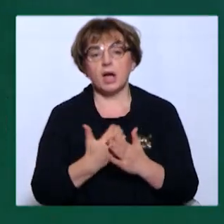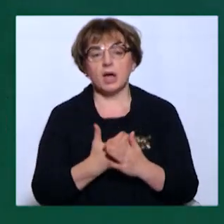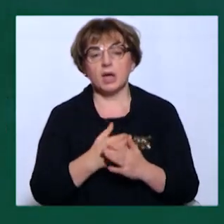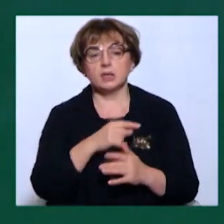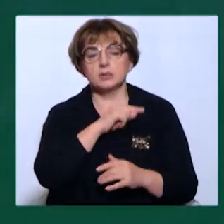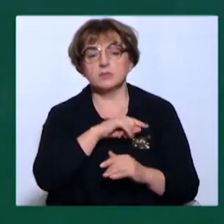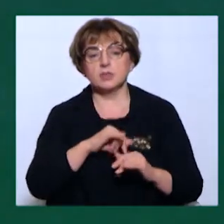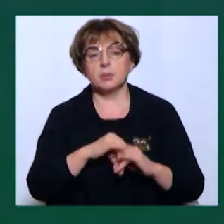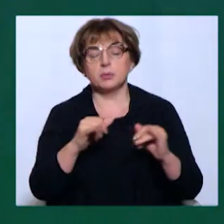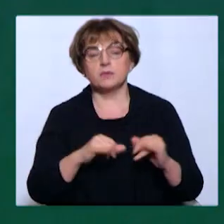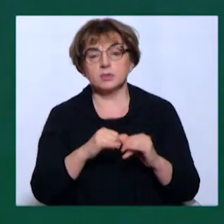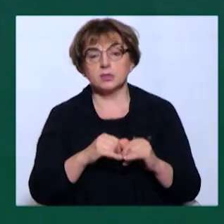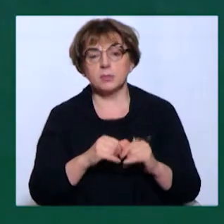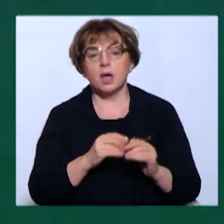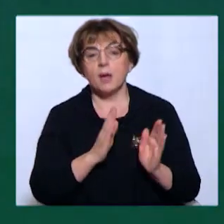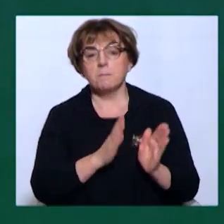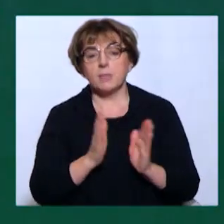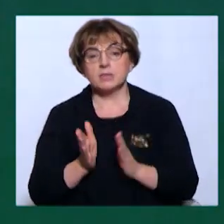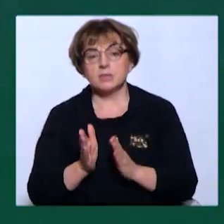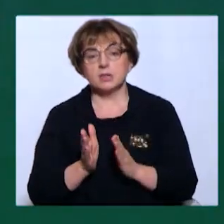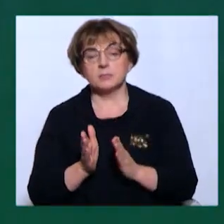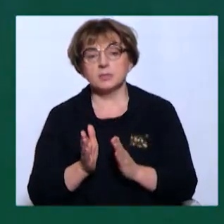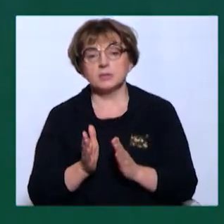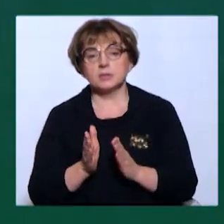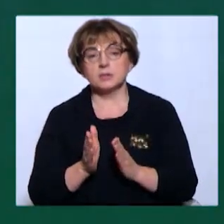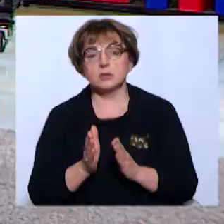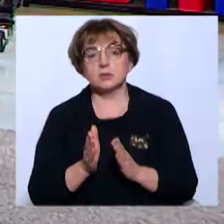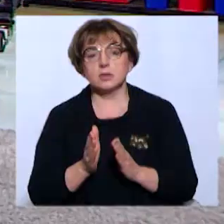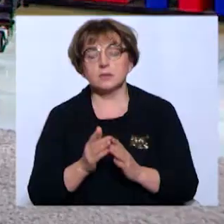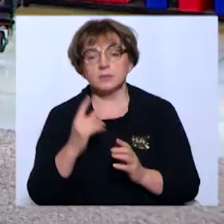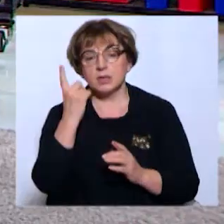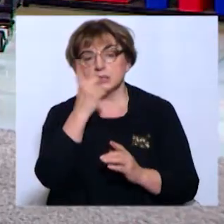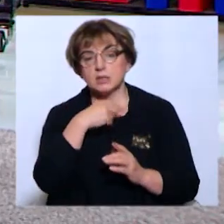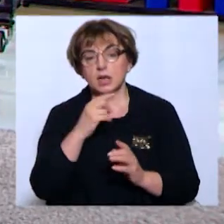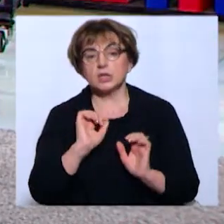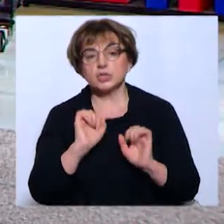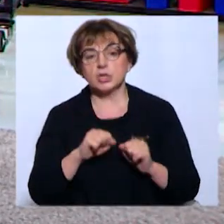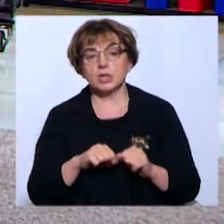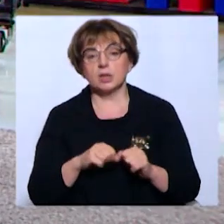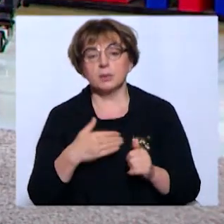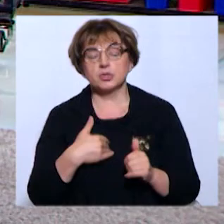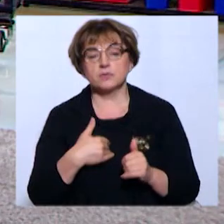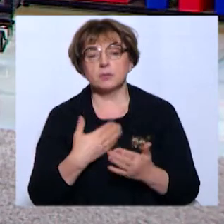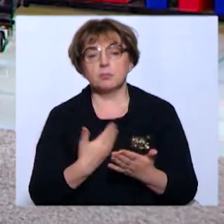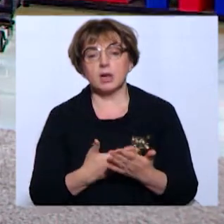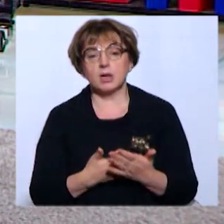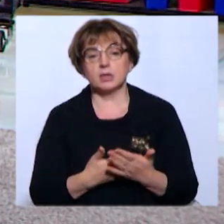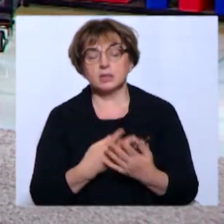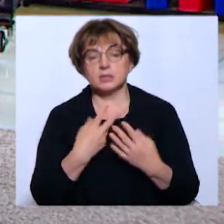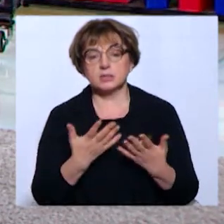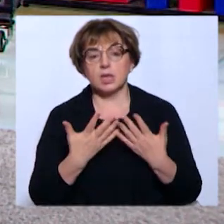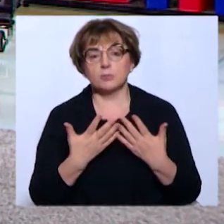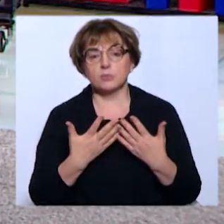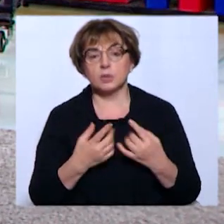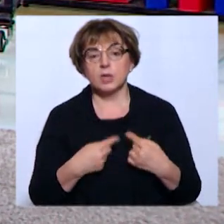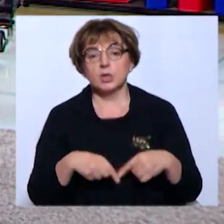ნიშანთვისებები. მასტაბილიზებელი გადარჩევის სახეთ შეიძლება ჩვენ მაგალითად წარმოვიდგინოთ